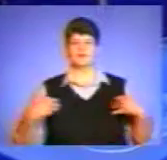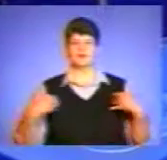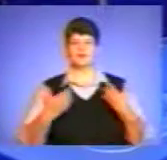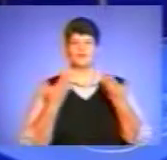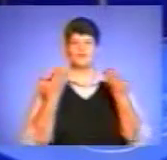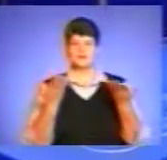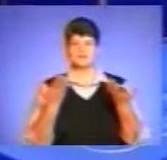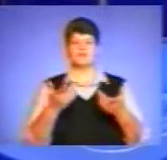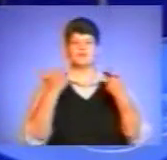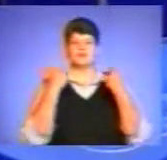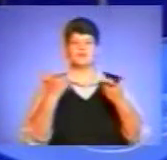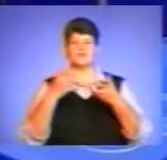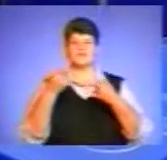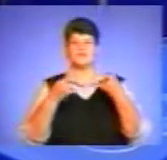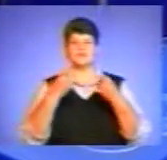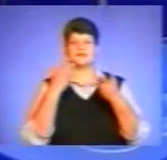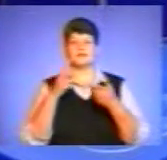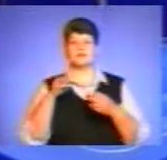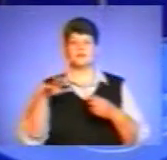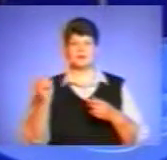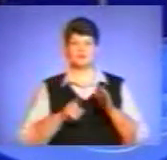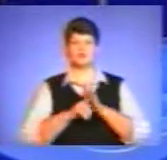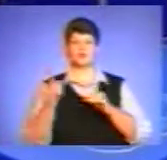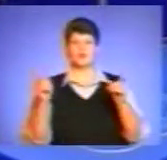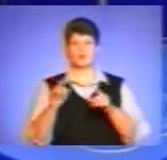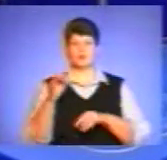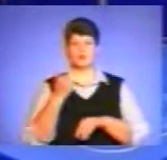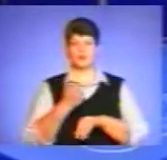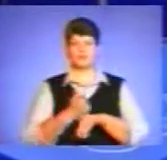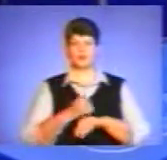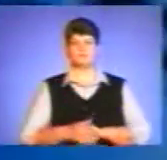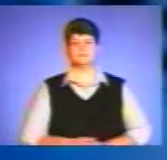Вітаю вас в ефірі «Вісті ТТБ». Спочатку коротко про головне.